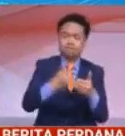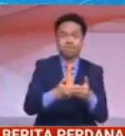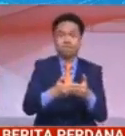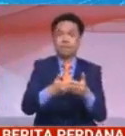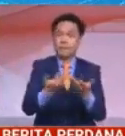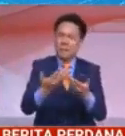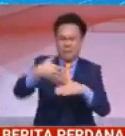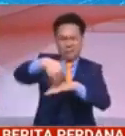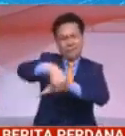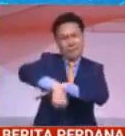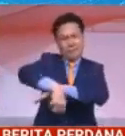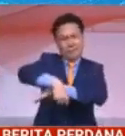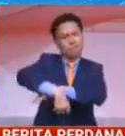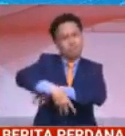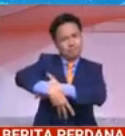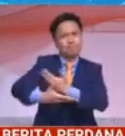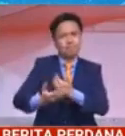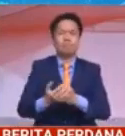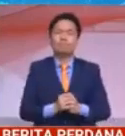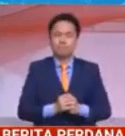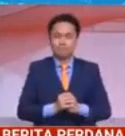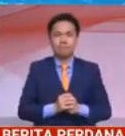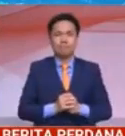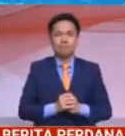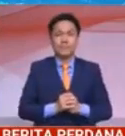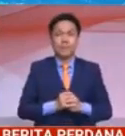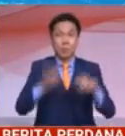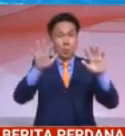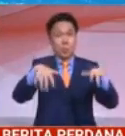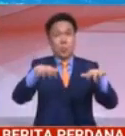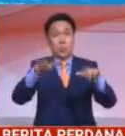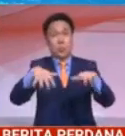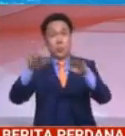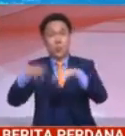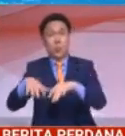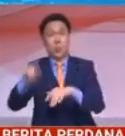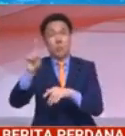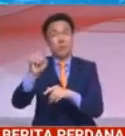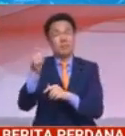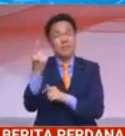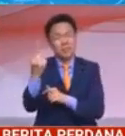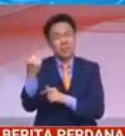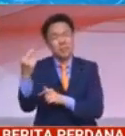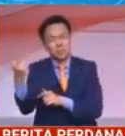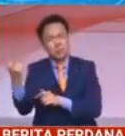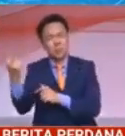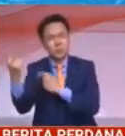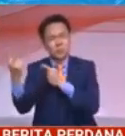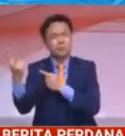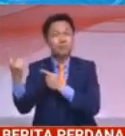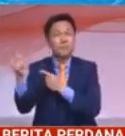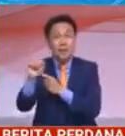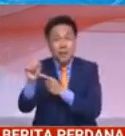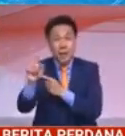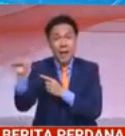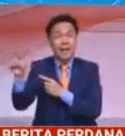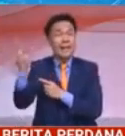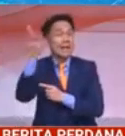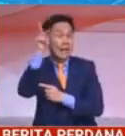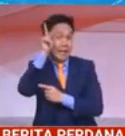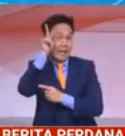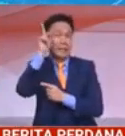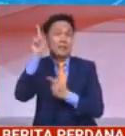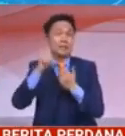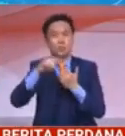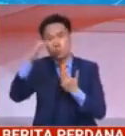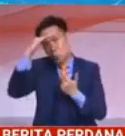sehingga ke lewat malam nanti. Manakala hujan yang kini sedang berlaku di satu dua tempat melibatkan kawasan di Kelantan dan